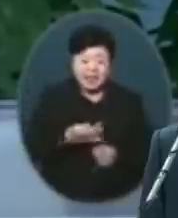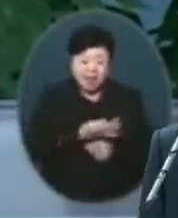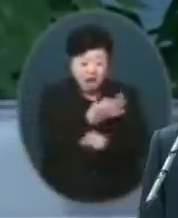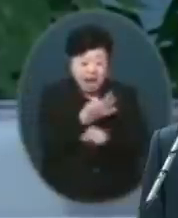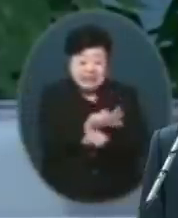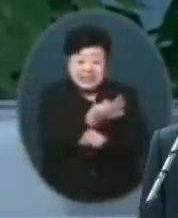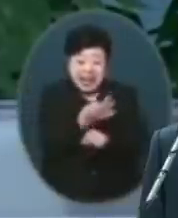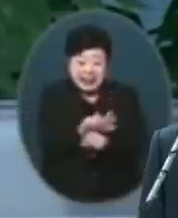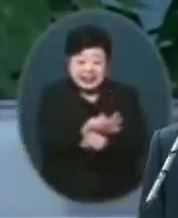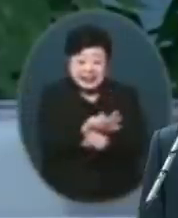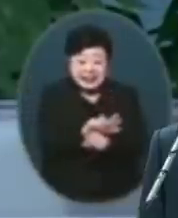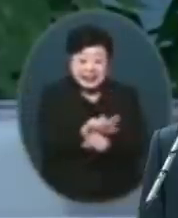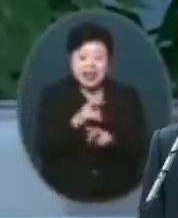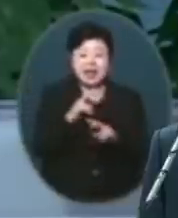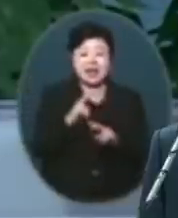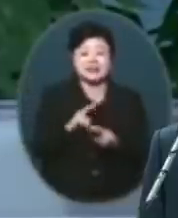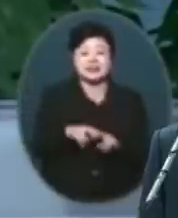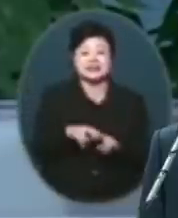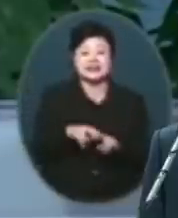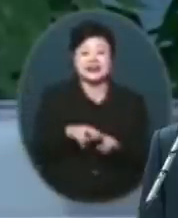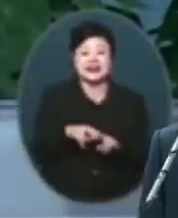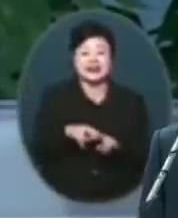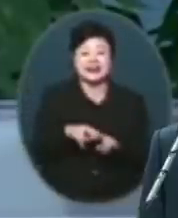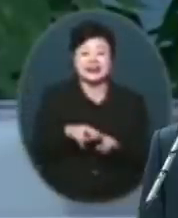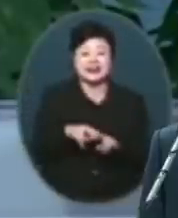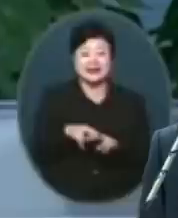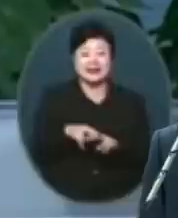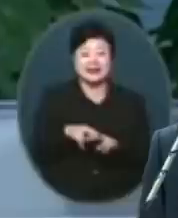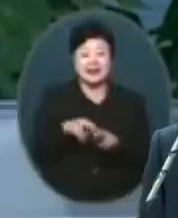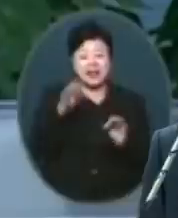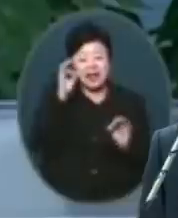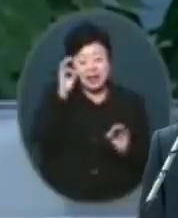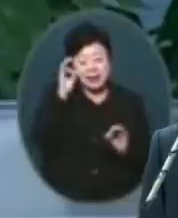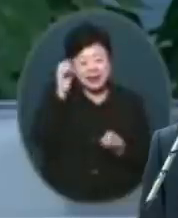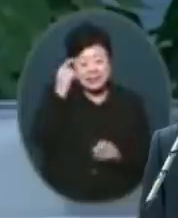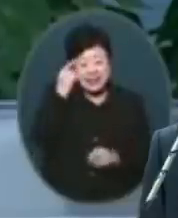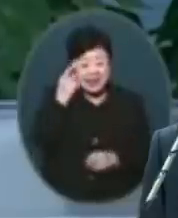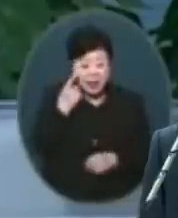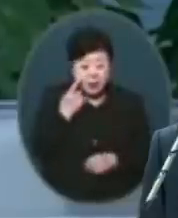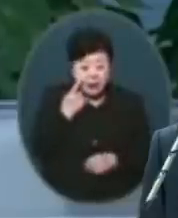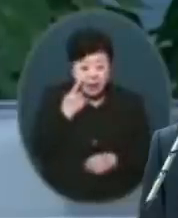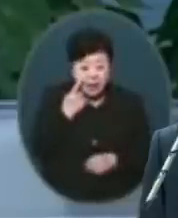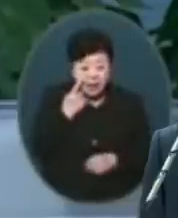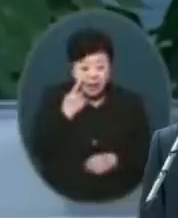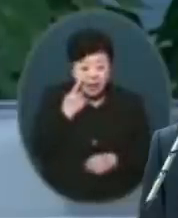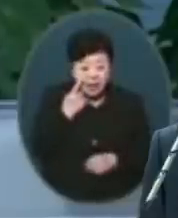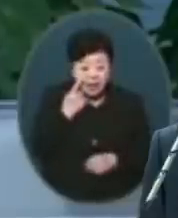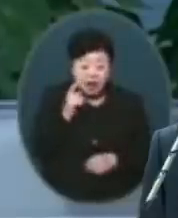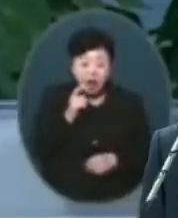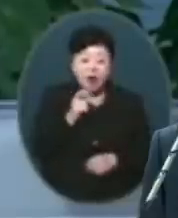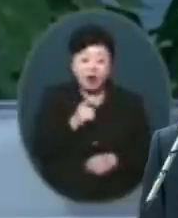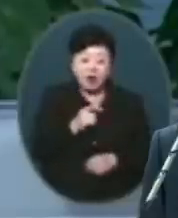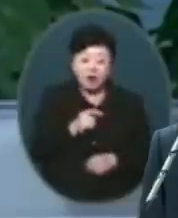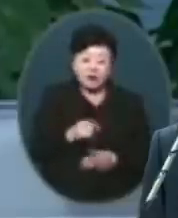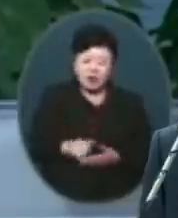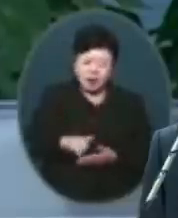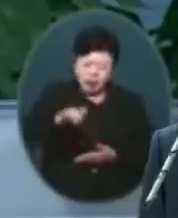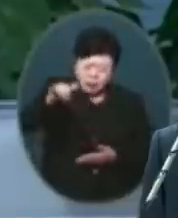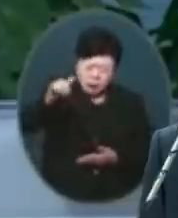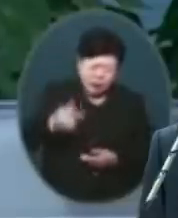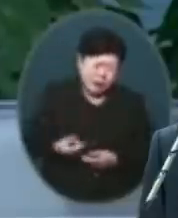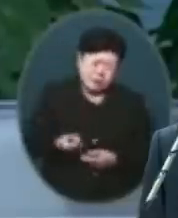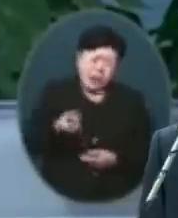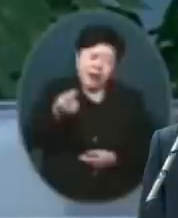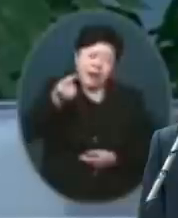14시간을 앉아있는데 가만히 생각하니까 어떻게 이런 일이 있을 수가 있느냐.